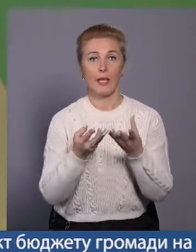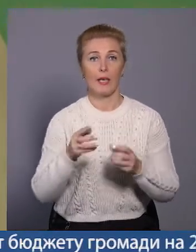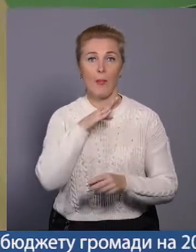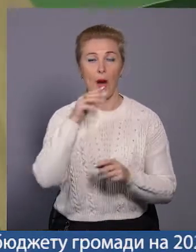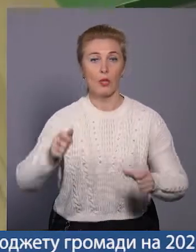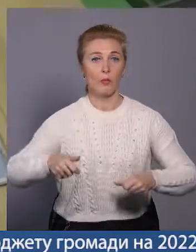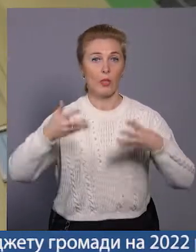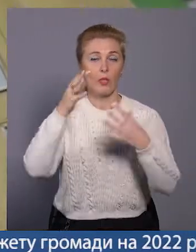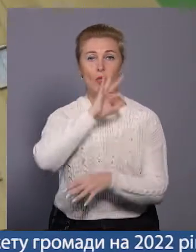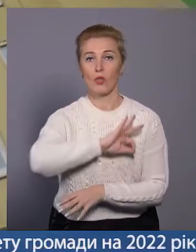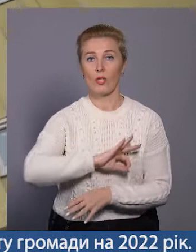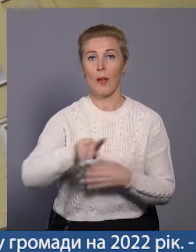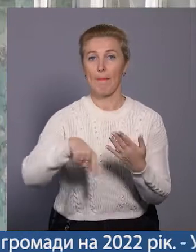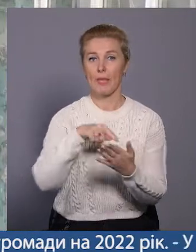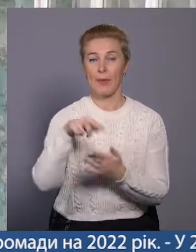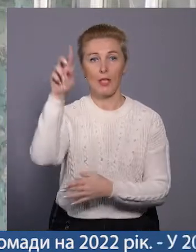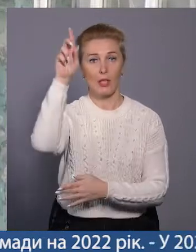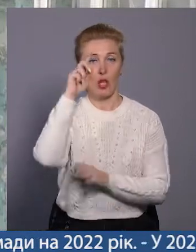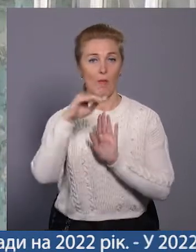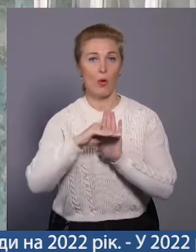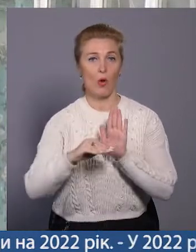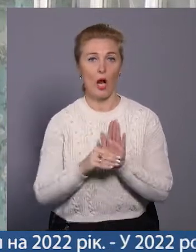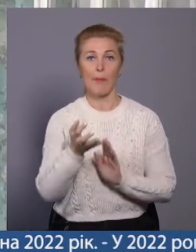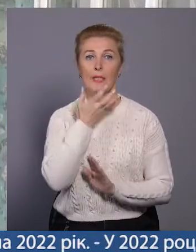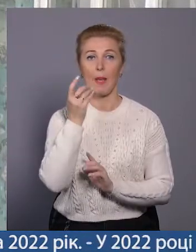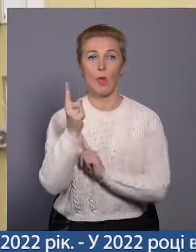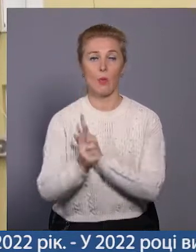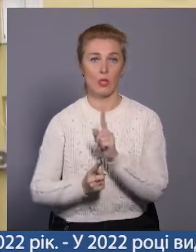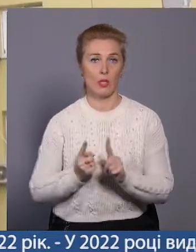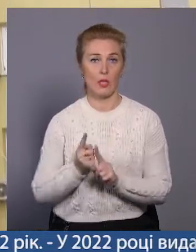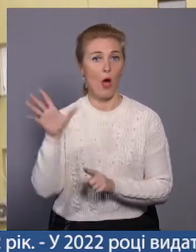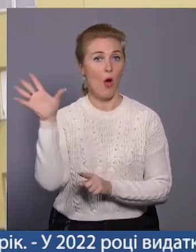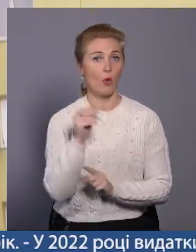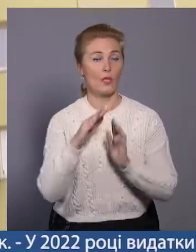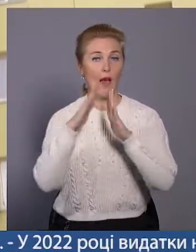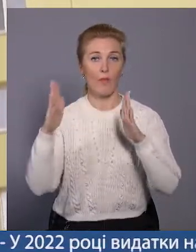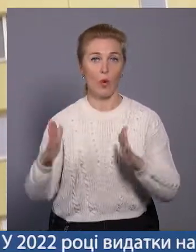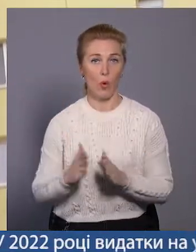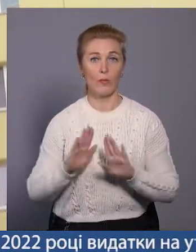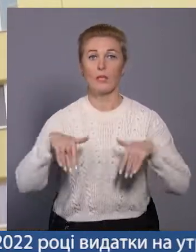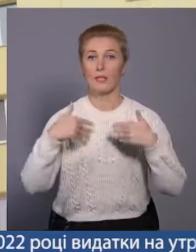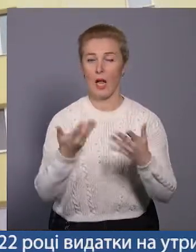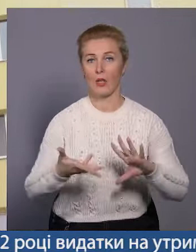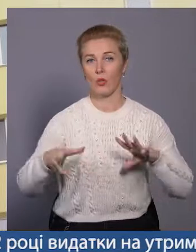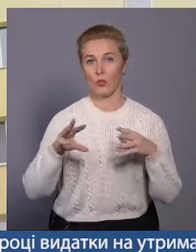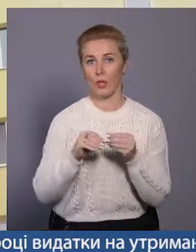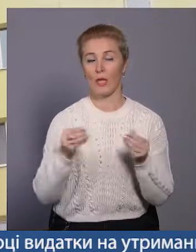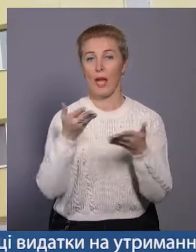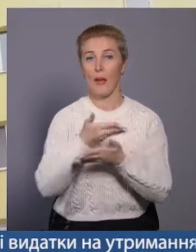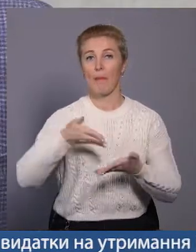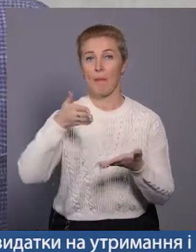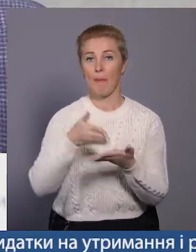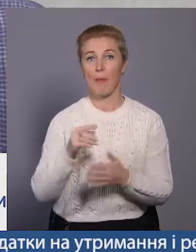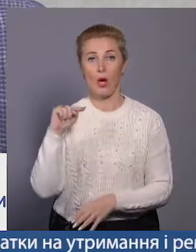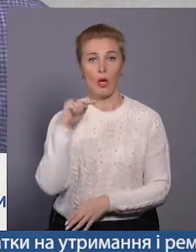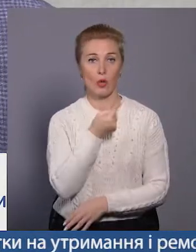багатоповерхівок скористалася міськими та державними програмами термомодернізації. Усе в комплексі дало результат. Ми маємо економію